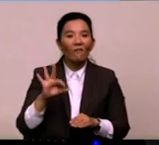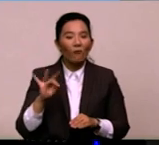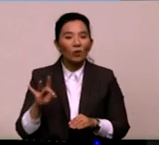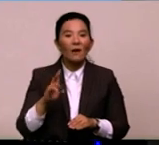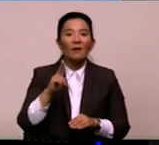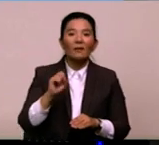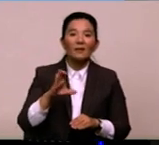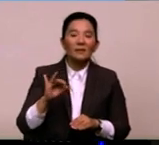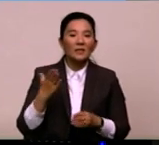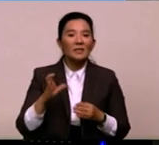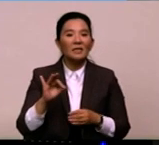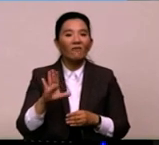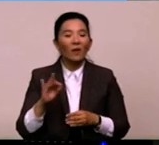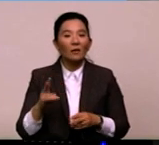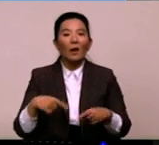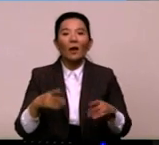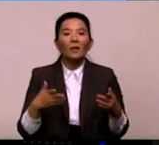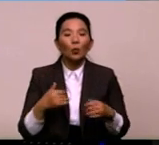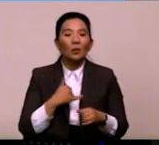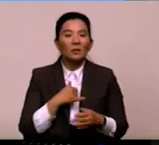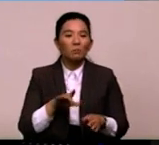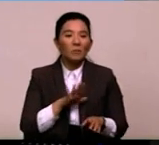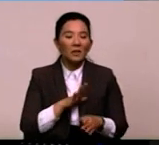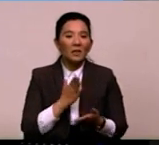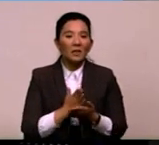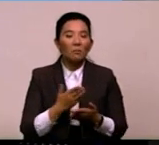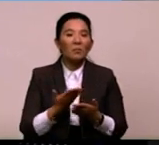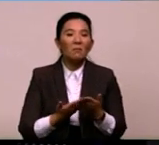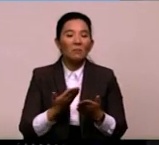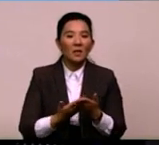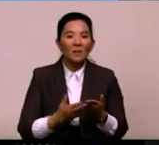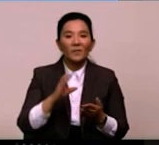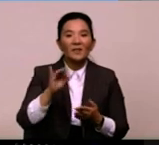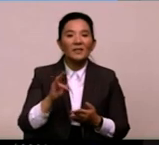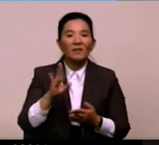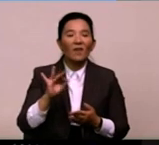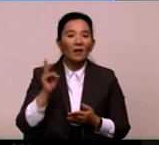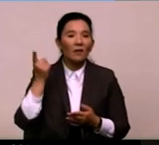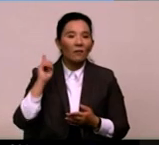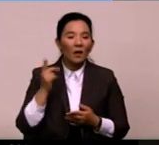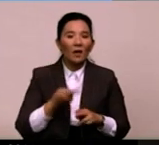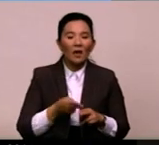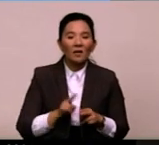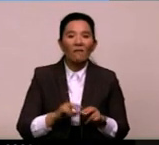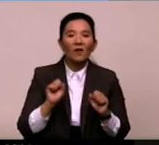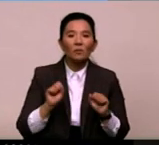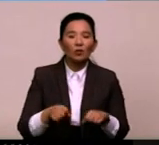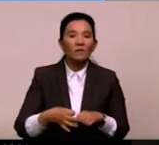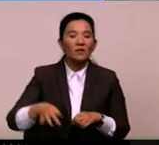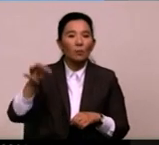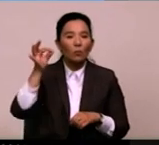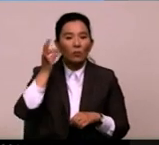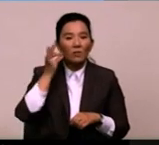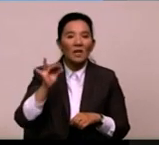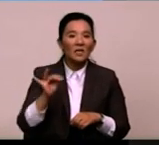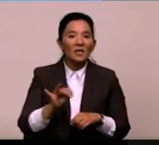синквень. Какие у нас могут быть для этого примеры? Исторический синквень – это возможность